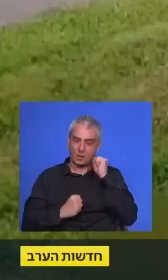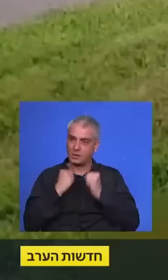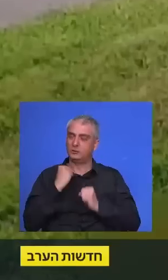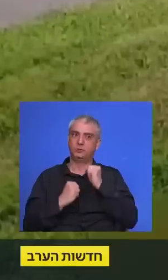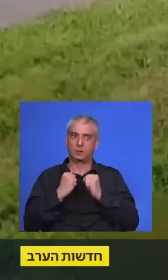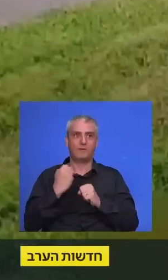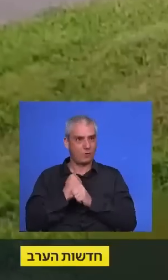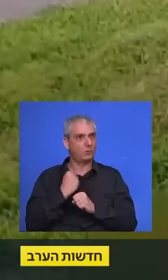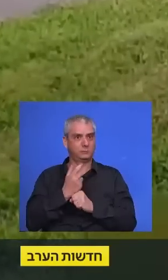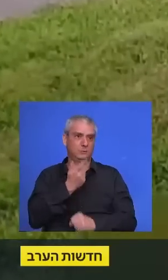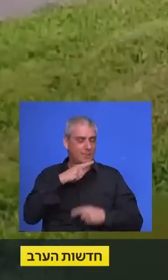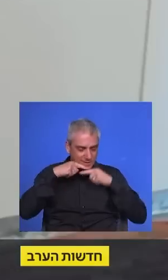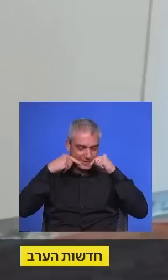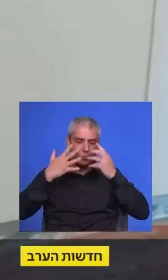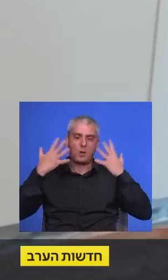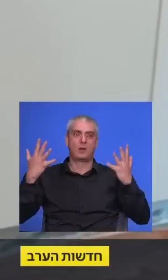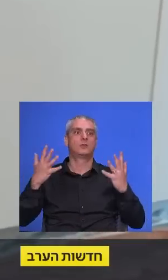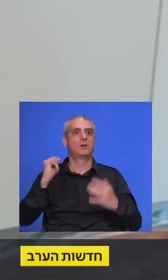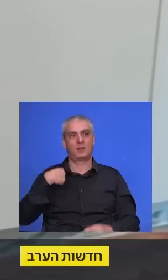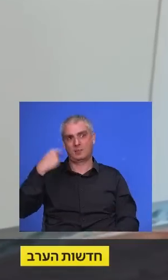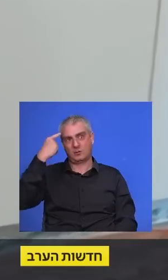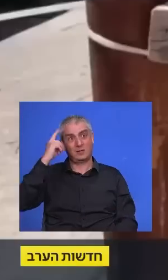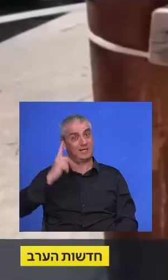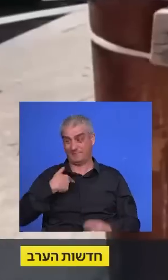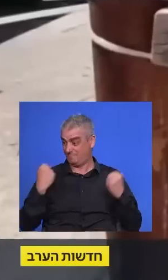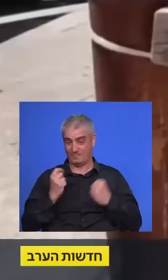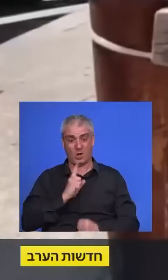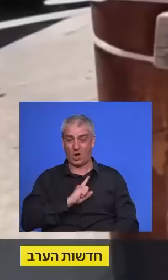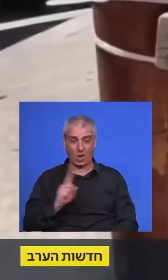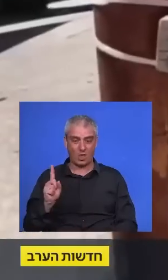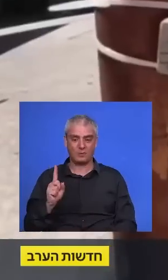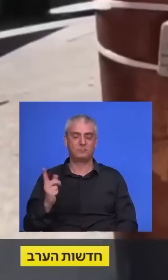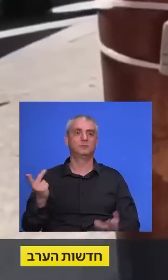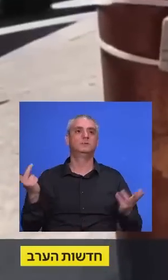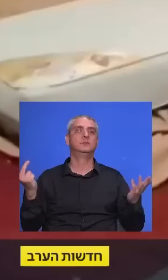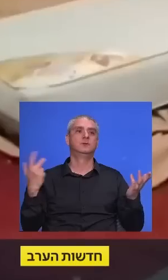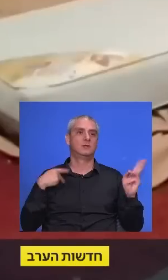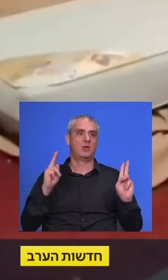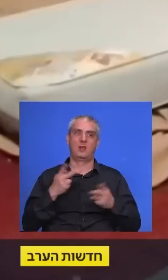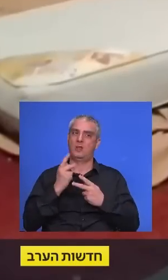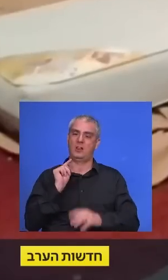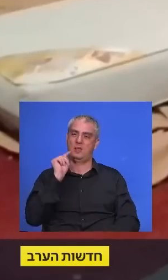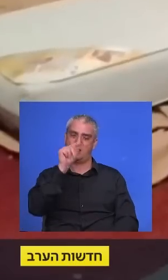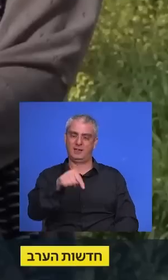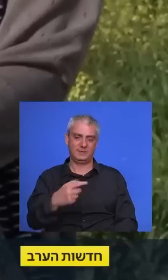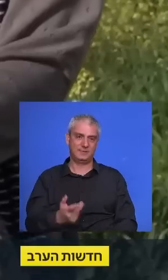עושה את זה מתוך חיוך גדול. כי אני יודע שאם אני לא אתאמן, אני בעצם לא יוכל להגיע,